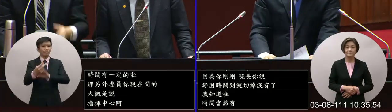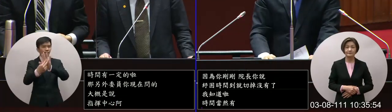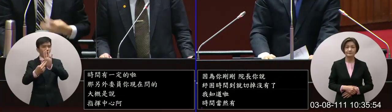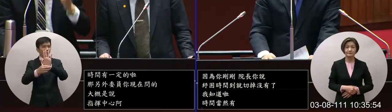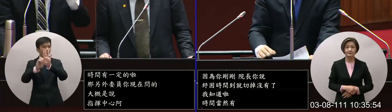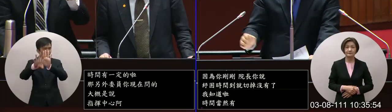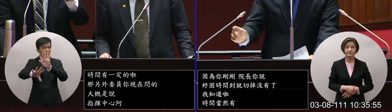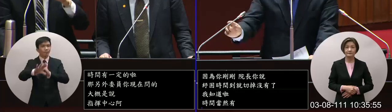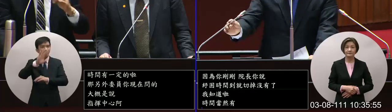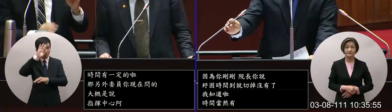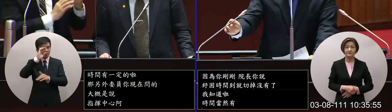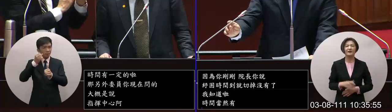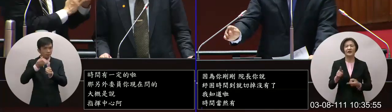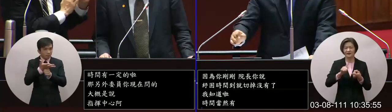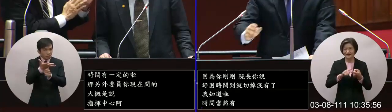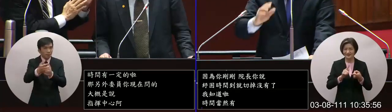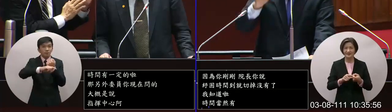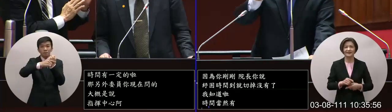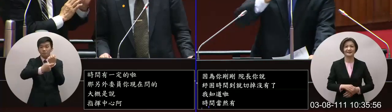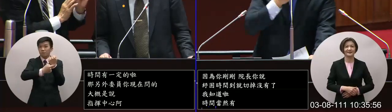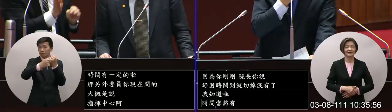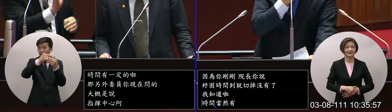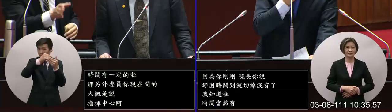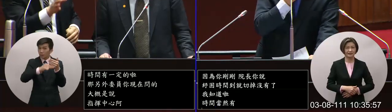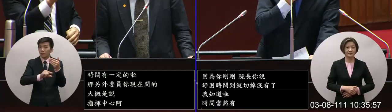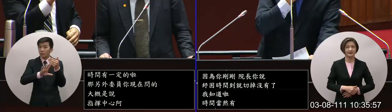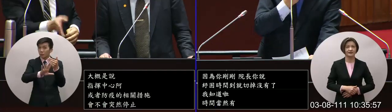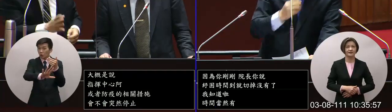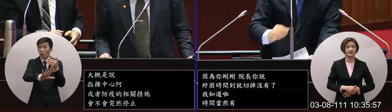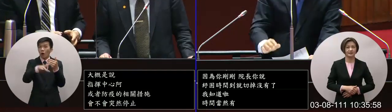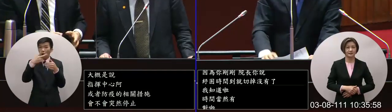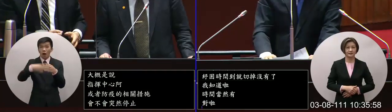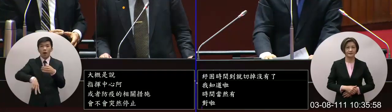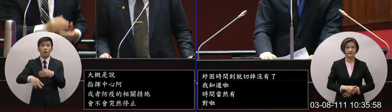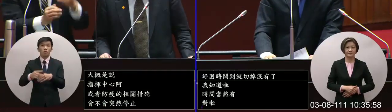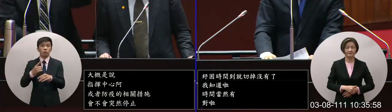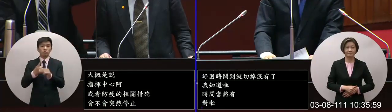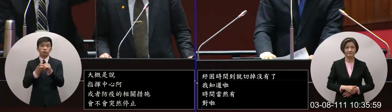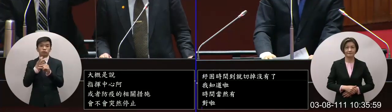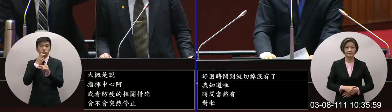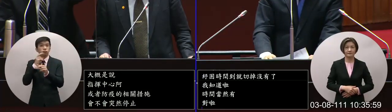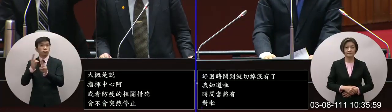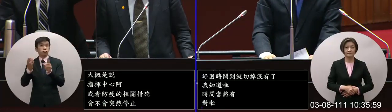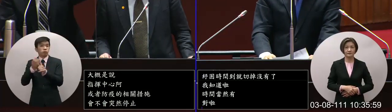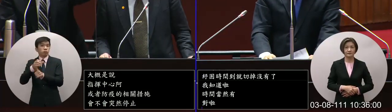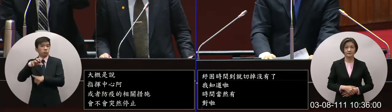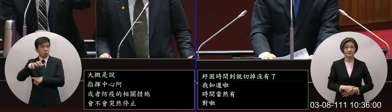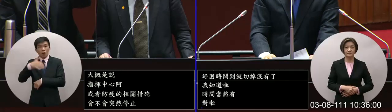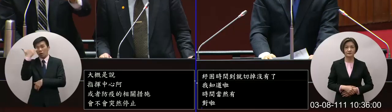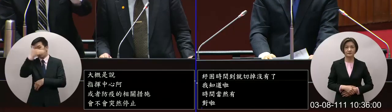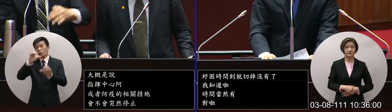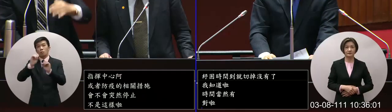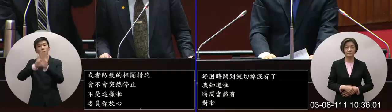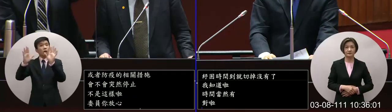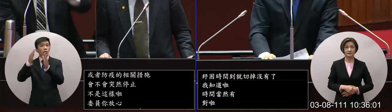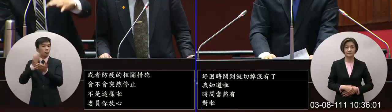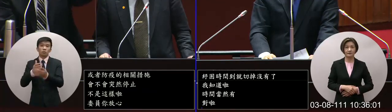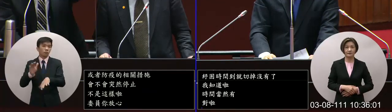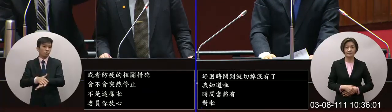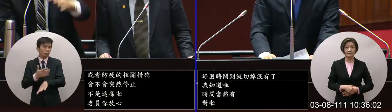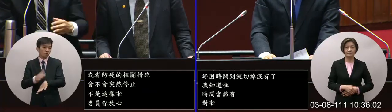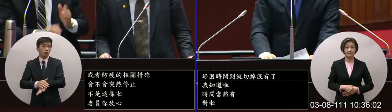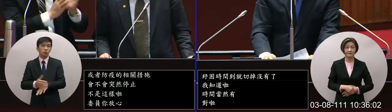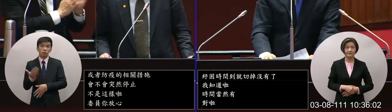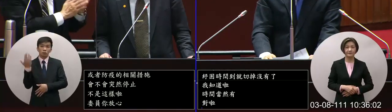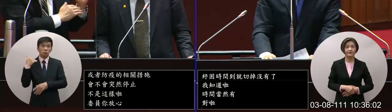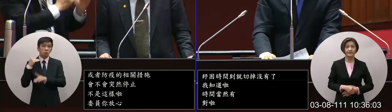传染病防治法， 对啦， 另外指挥中心也不会突然停止啦，那个一级、二级、三级开设